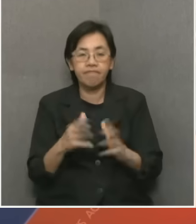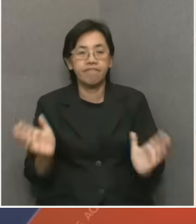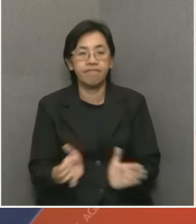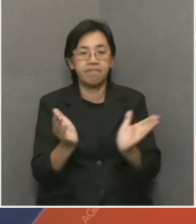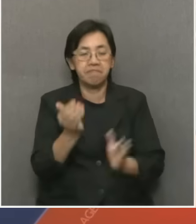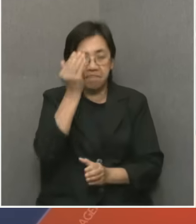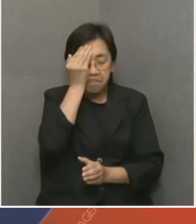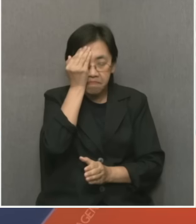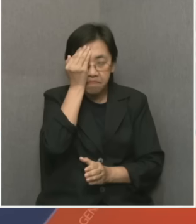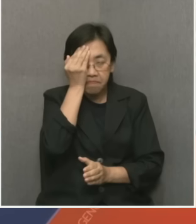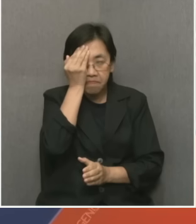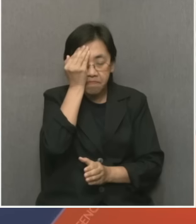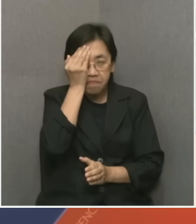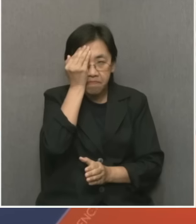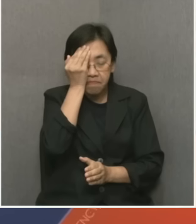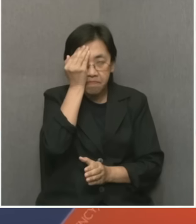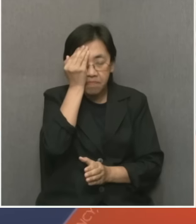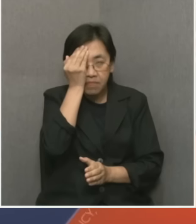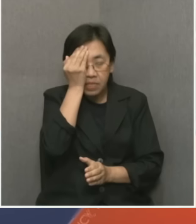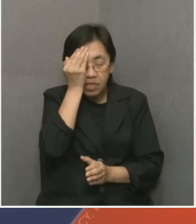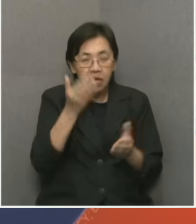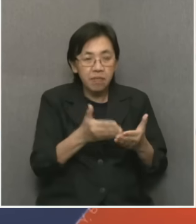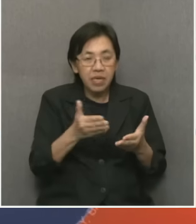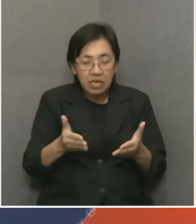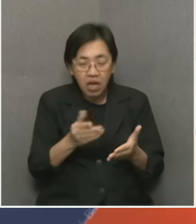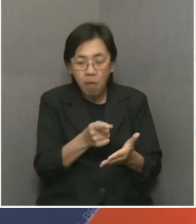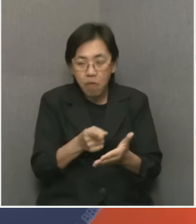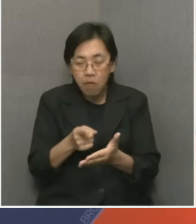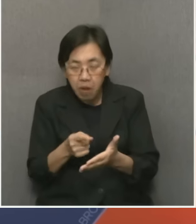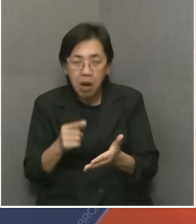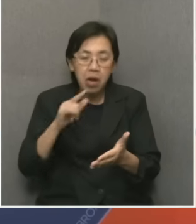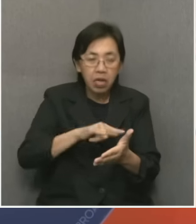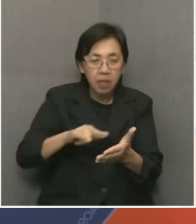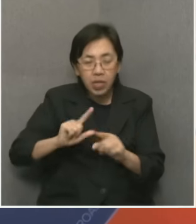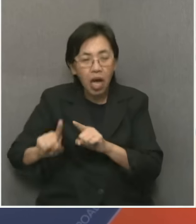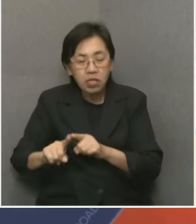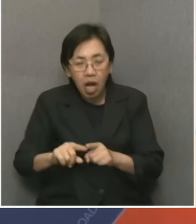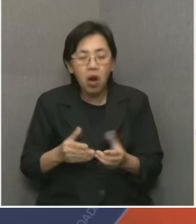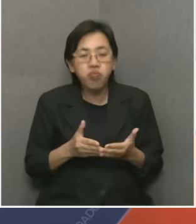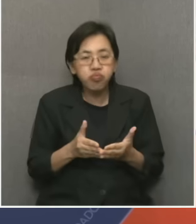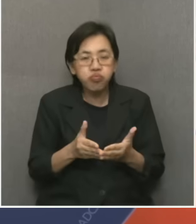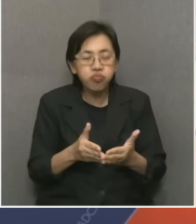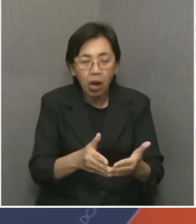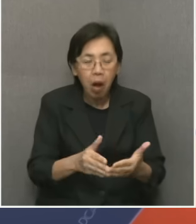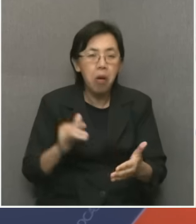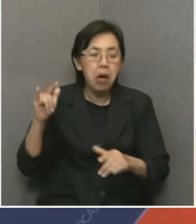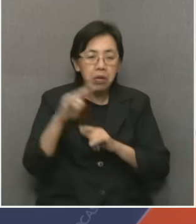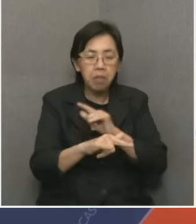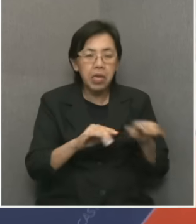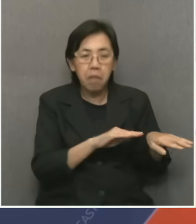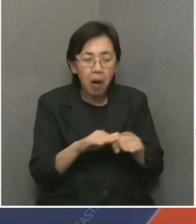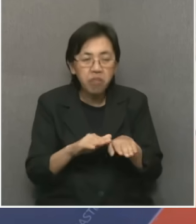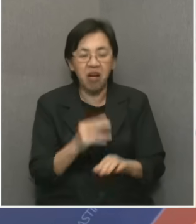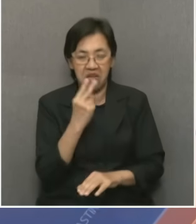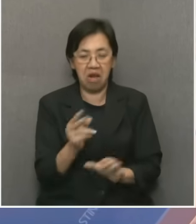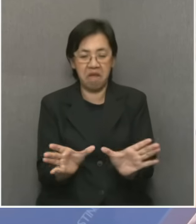อลเต็มที่แล้วก็ส่งยุทโธปกรณ์นะฮะเครื่องบินเรือรบอะไรต่างๆเข้าไปเนี่ยเห็นถึงความ